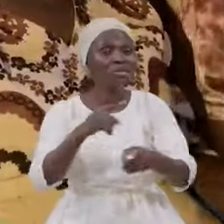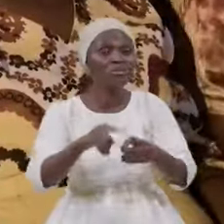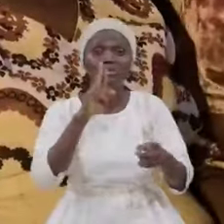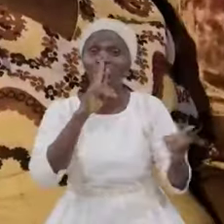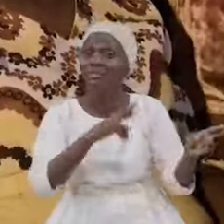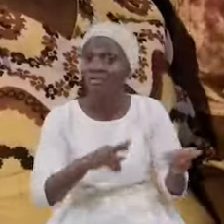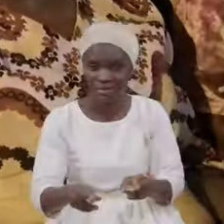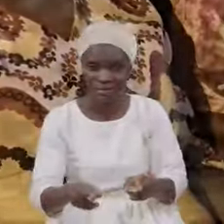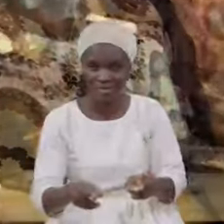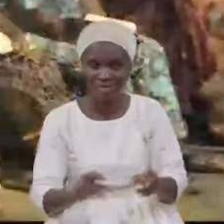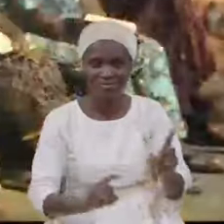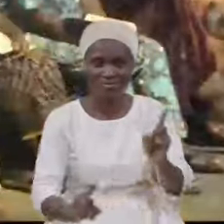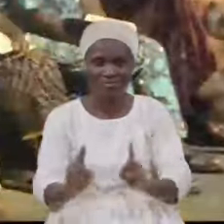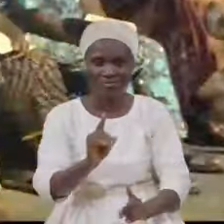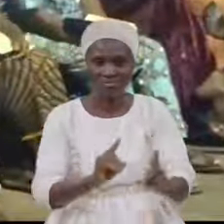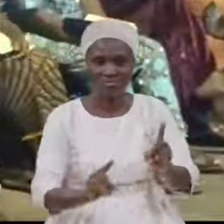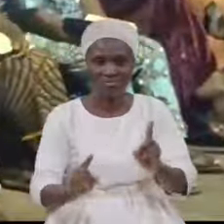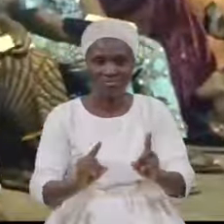Je serai prêt.